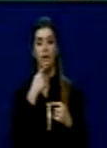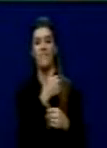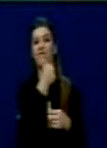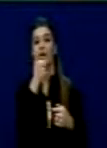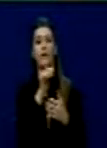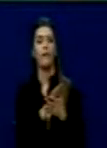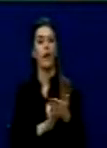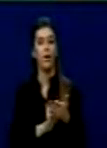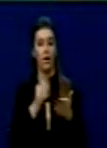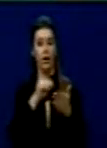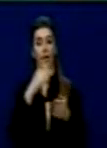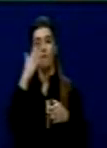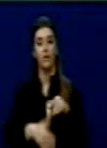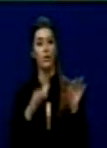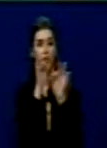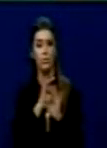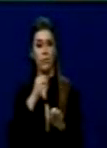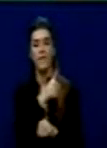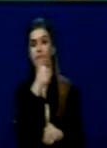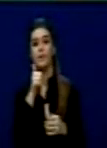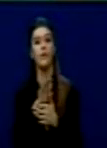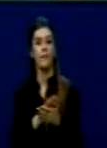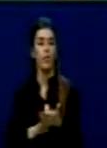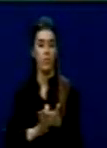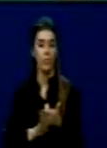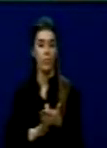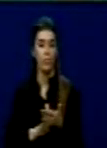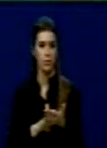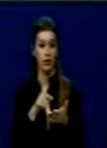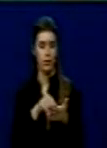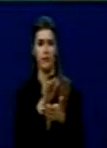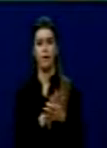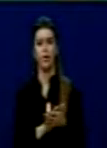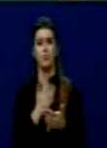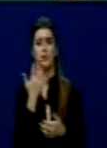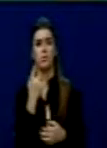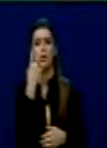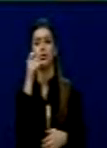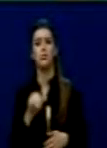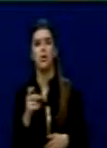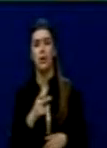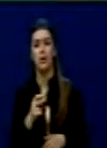plotë të vendimit të gjykatës kushtetuese, po për të filluar implementimin e gjykatës kushtetuese. Ky fillim mund të jetë azë me 100.000 euro.